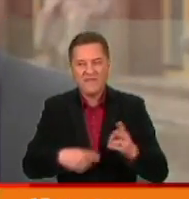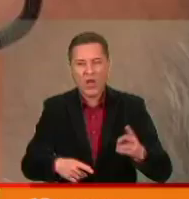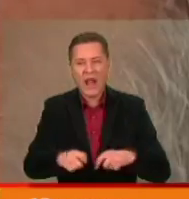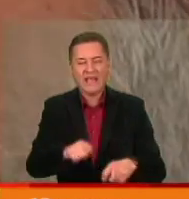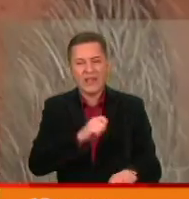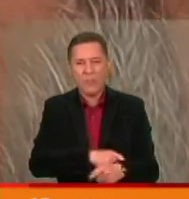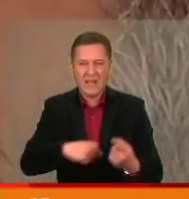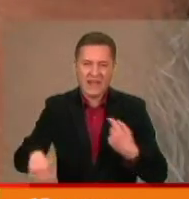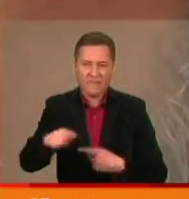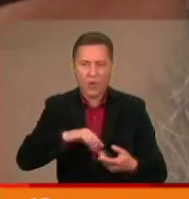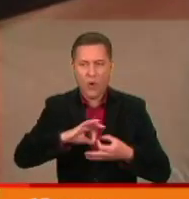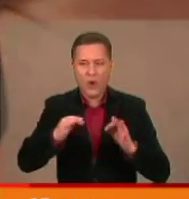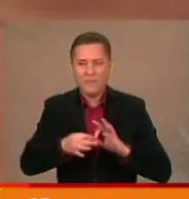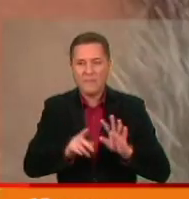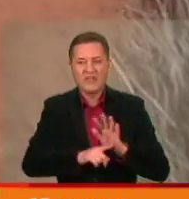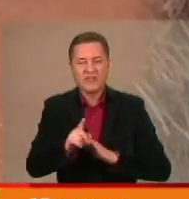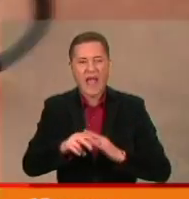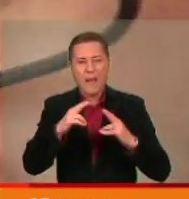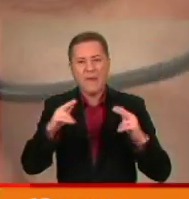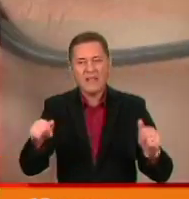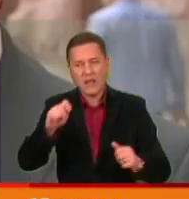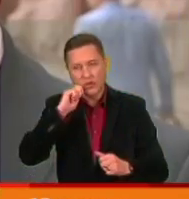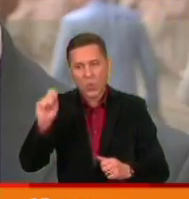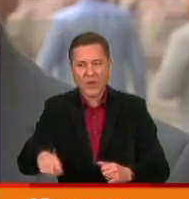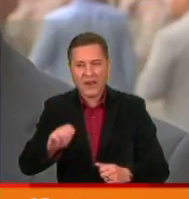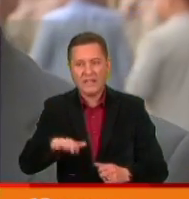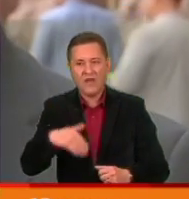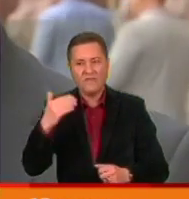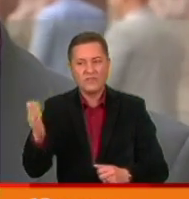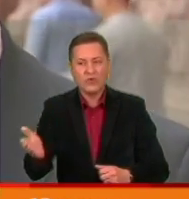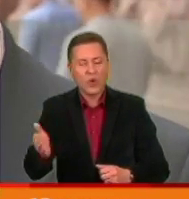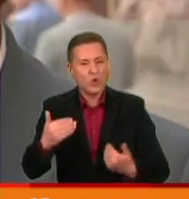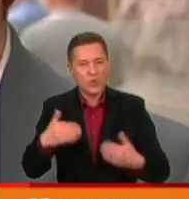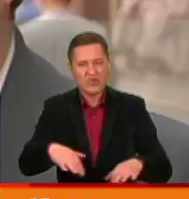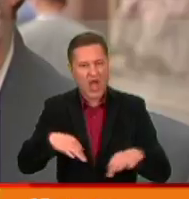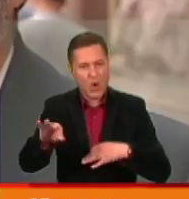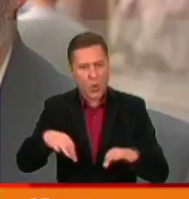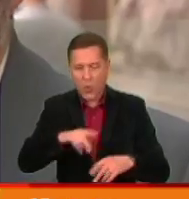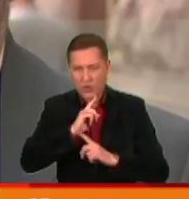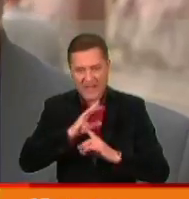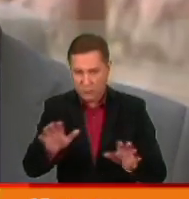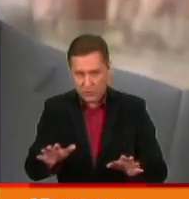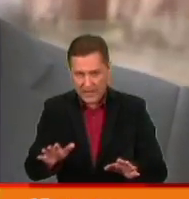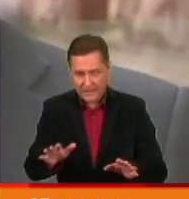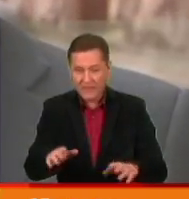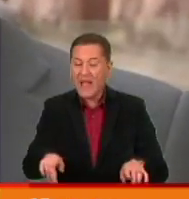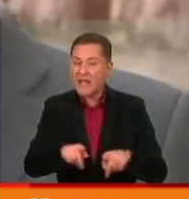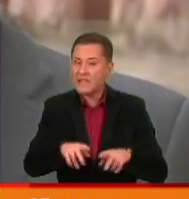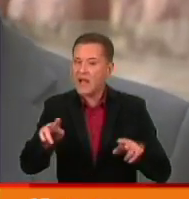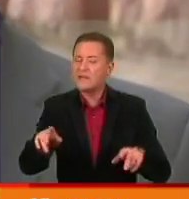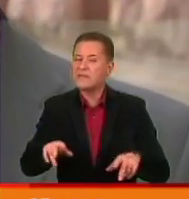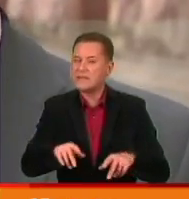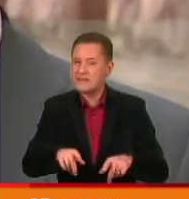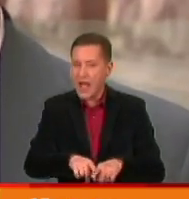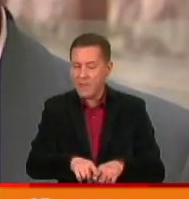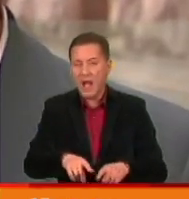Олімпійського. Починаючи від Палацу України, в сторону Носка Олімпійського вже руху не буде. Так само друга Ліверпуль